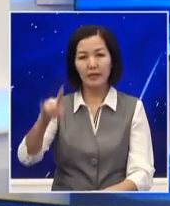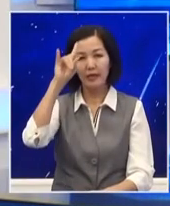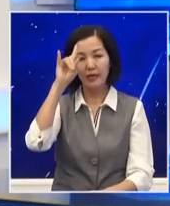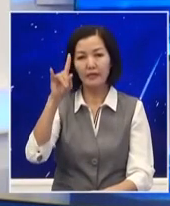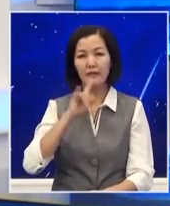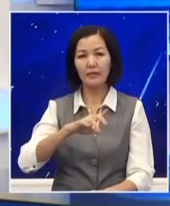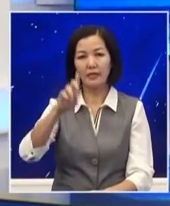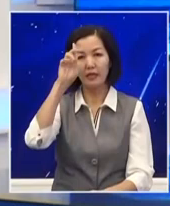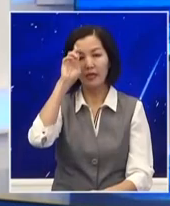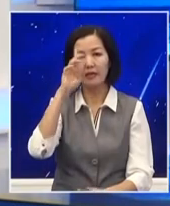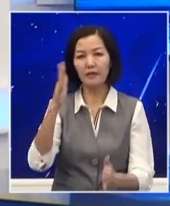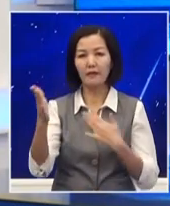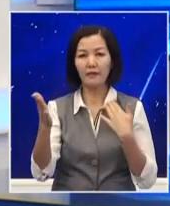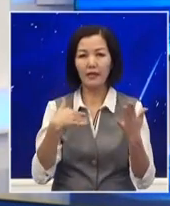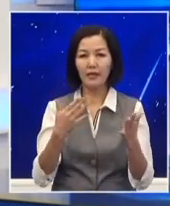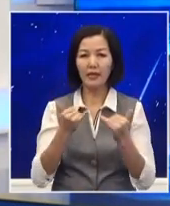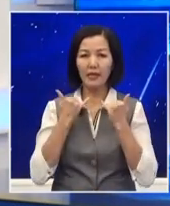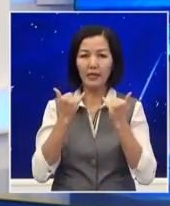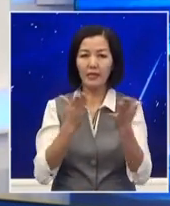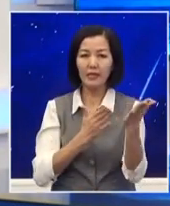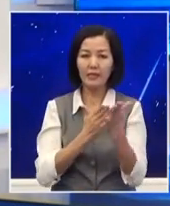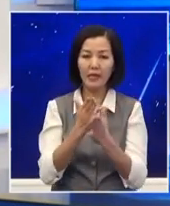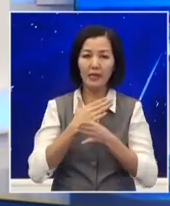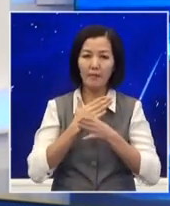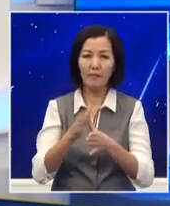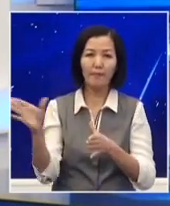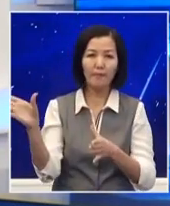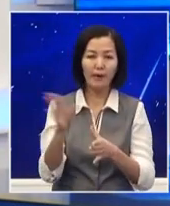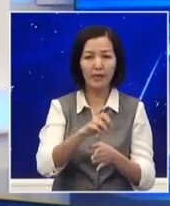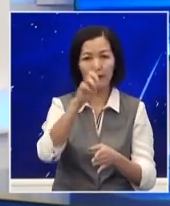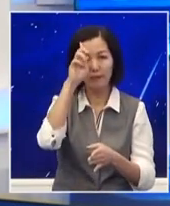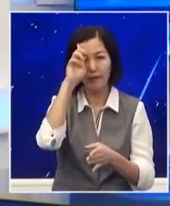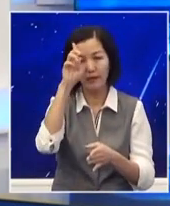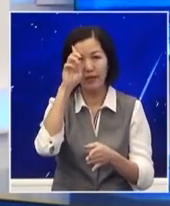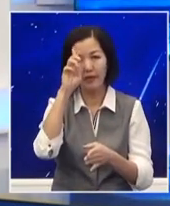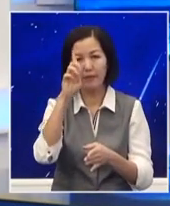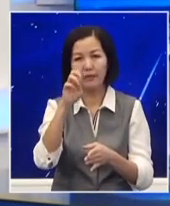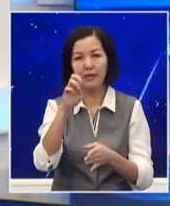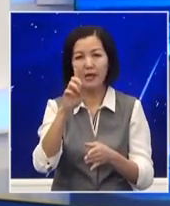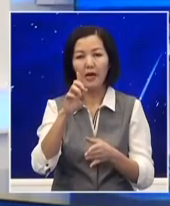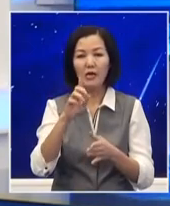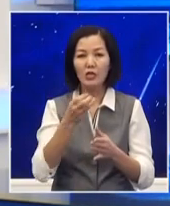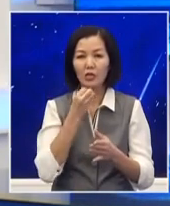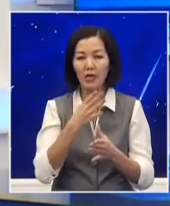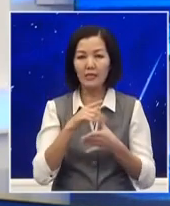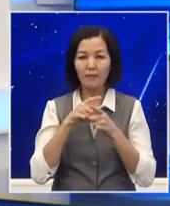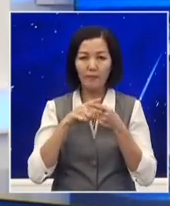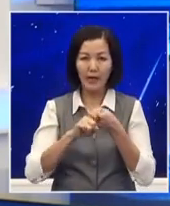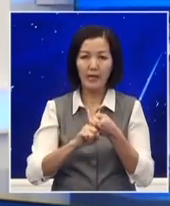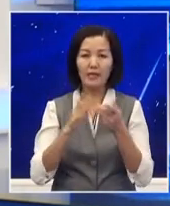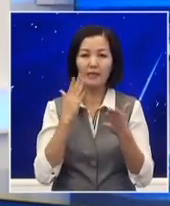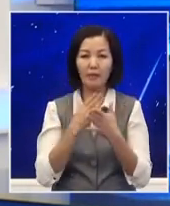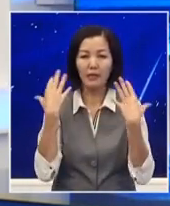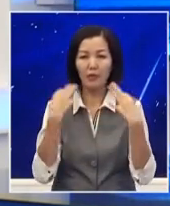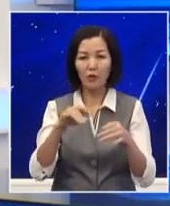Қазақстан Республикасы толерантты саясаттың арқасында барлық елмен дипломатиялық қарым-қатынаста. Қазір тәуелсіз Қазақ елі